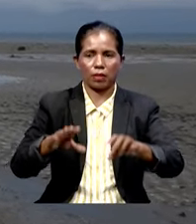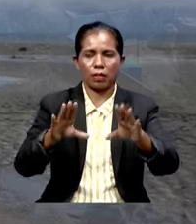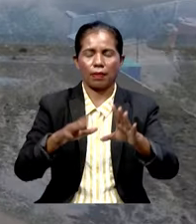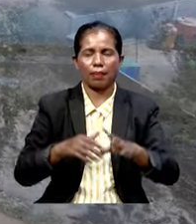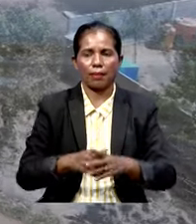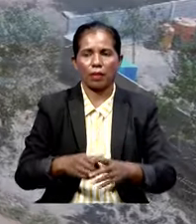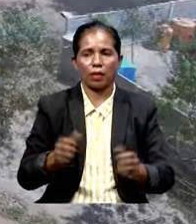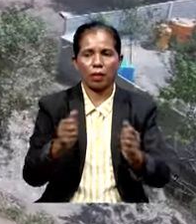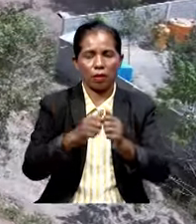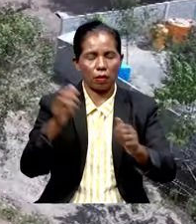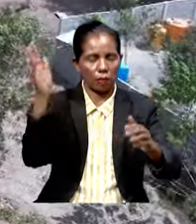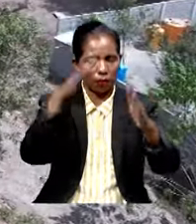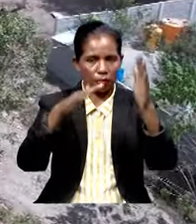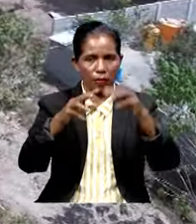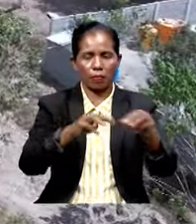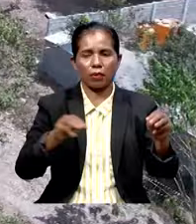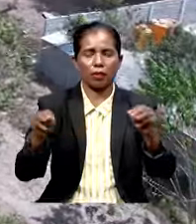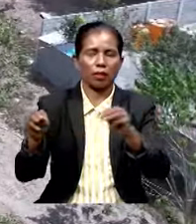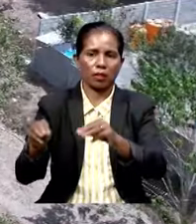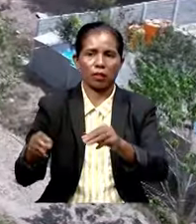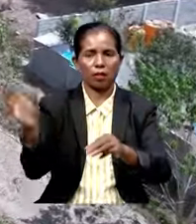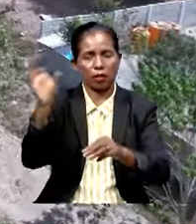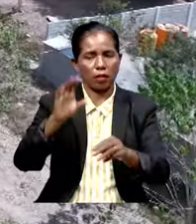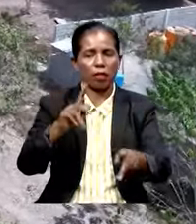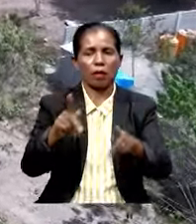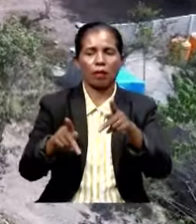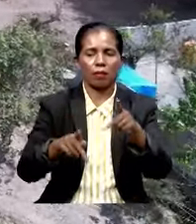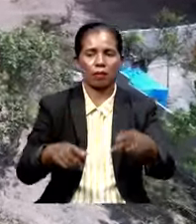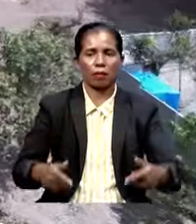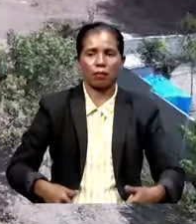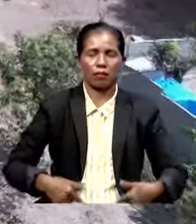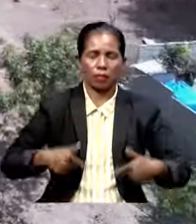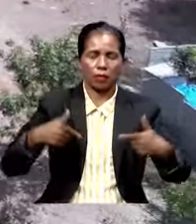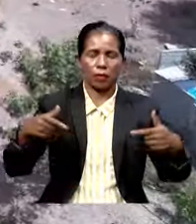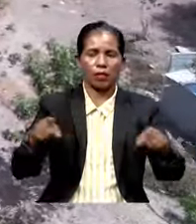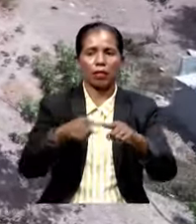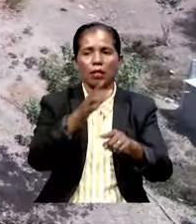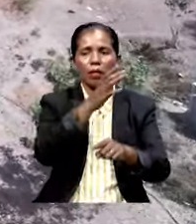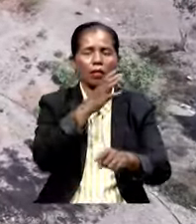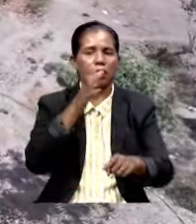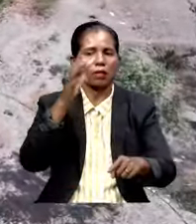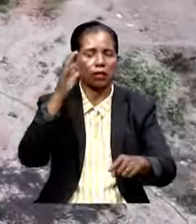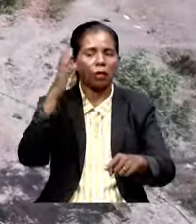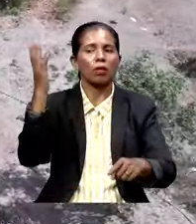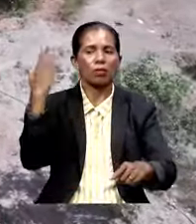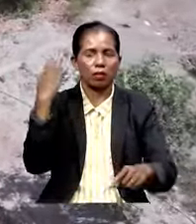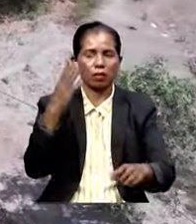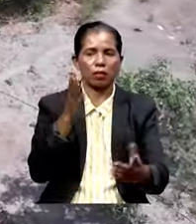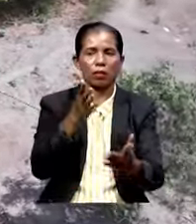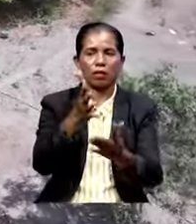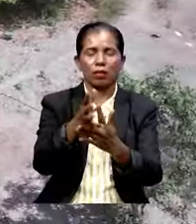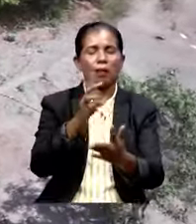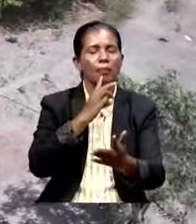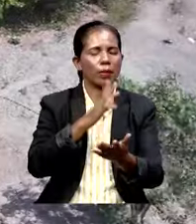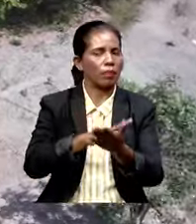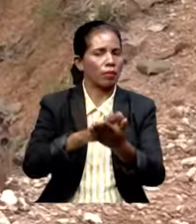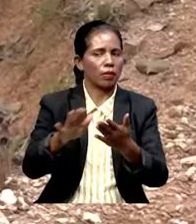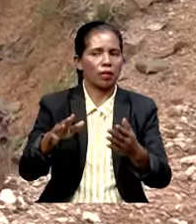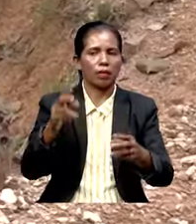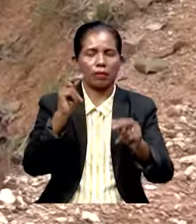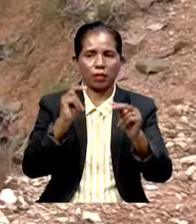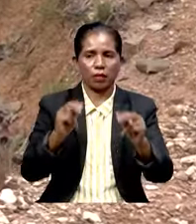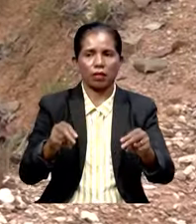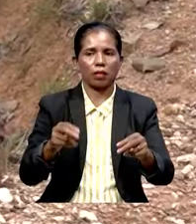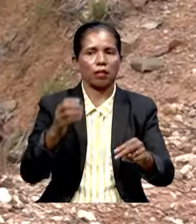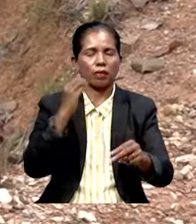Ho problema mudança climática ne comunidade balung nebe moris nudar agricultor, antes ne atu acesu ba be mos, ba necessidade